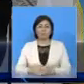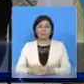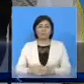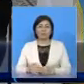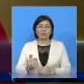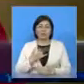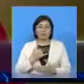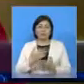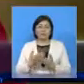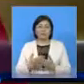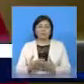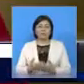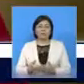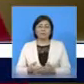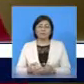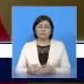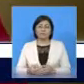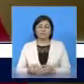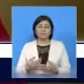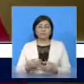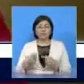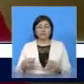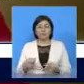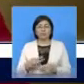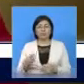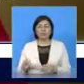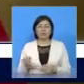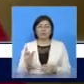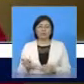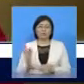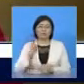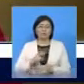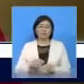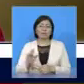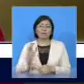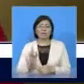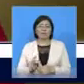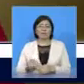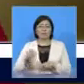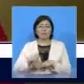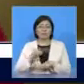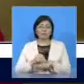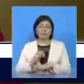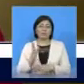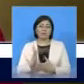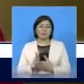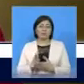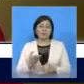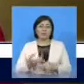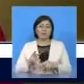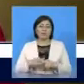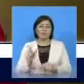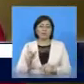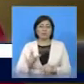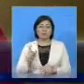как делается? Например, незнакомый человек приедет, сядет на акимское кресло. Этот человек, возможно, вариант даже не знает,